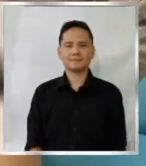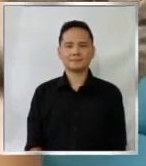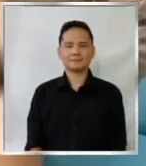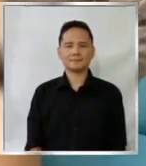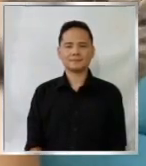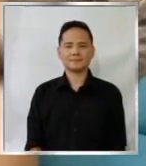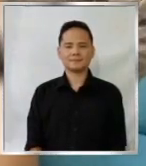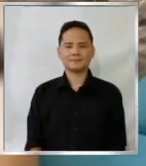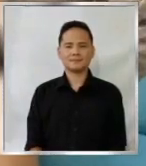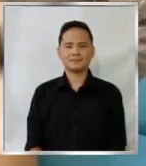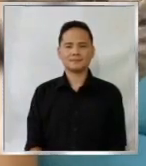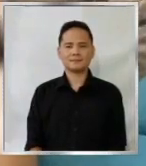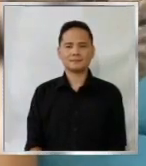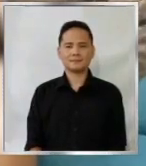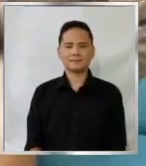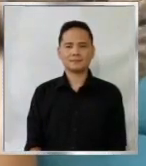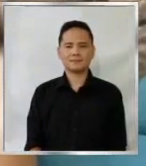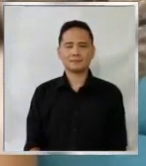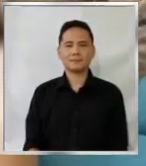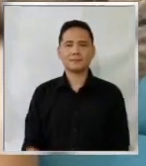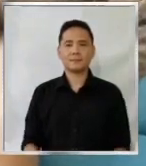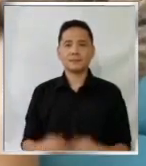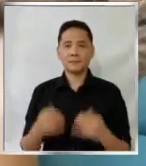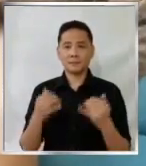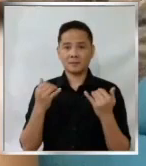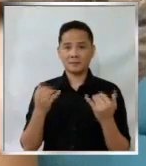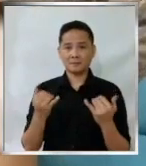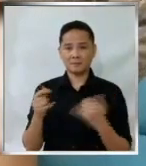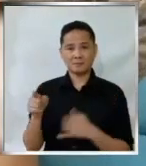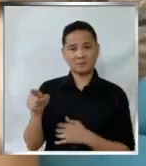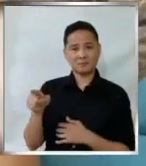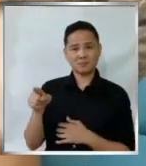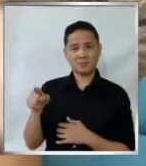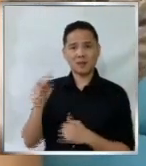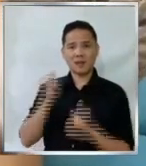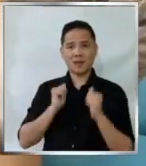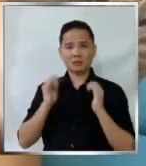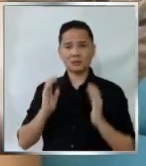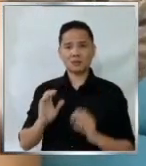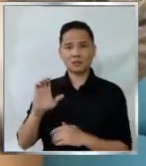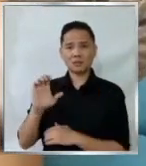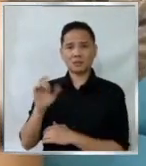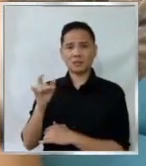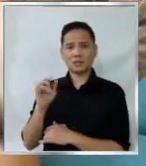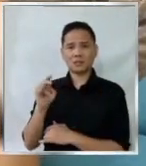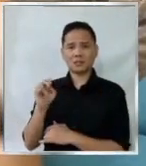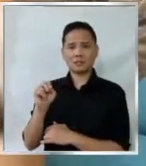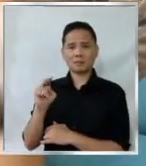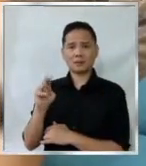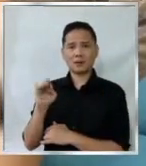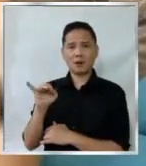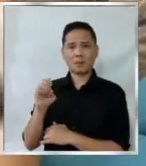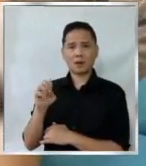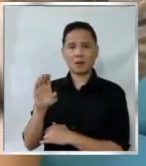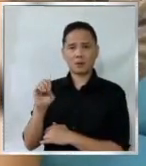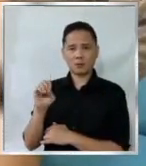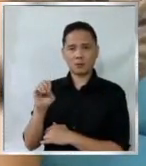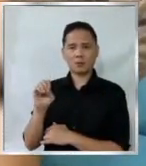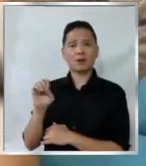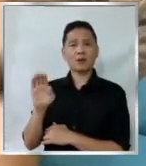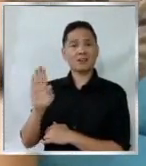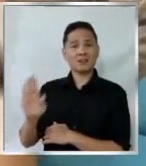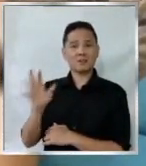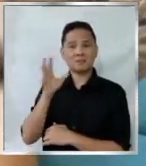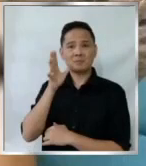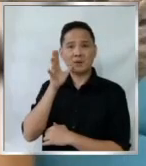Nagdadalamhati ngayon ang batikang aktres na si Chanda Romero matapos pumanaw ang kanyang ina dahil sa COVID-19. Ikinalulungkot ni Ms. Chanda